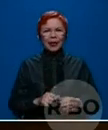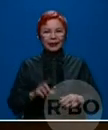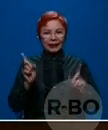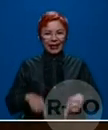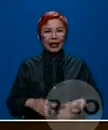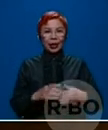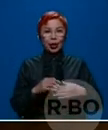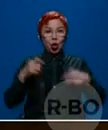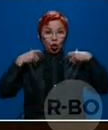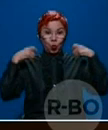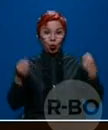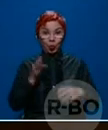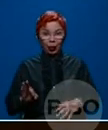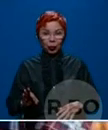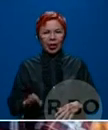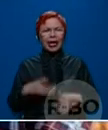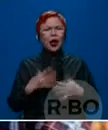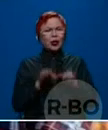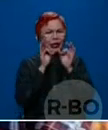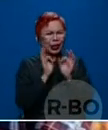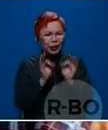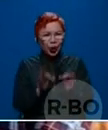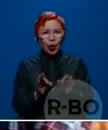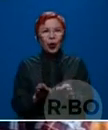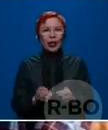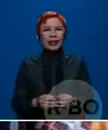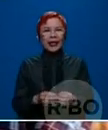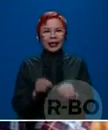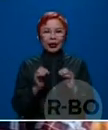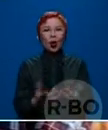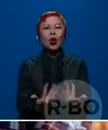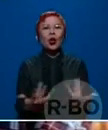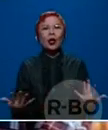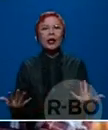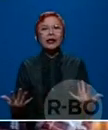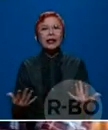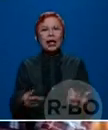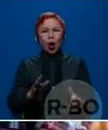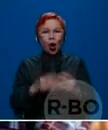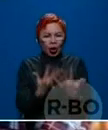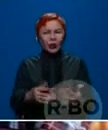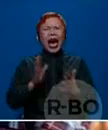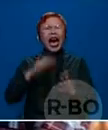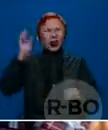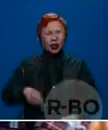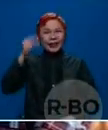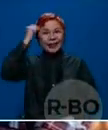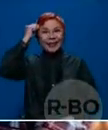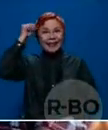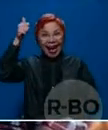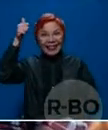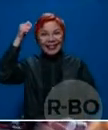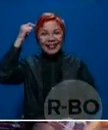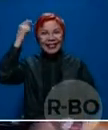diedukasilah jangan dibodohi kita pengin menang tapi kita menang dengan elegan rakyatnya jadi cerdas Saya kira itu yang kita